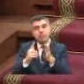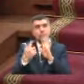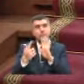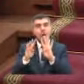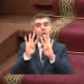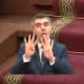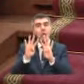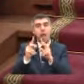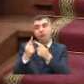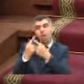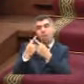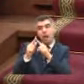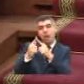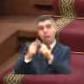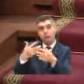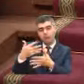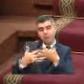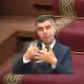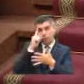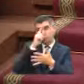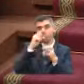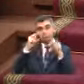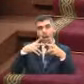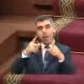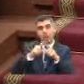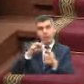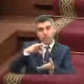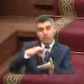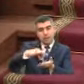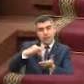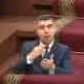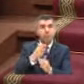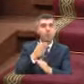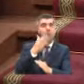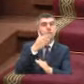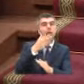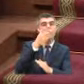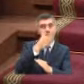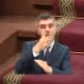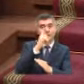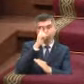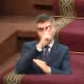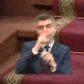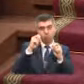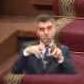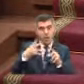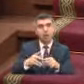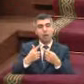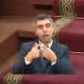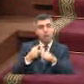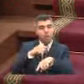جديده اللي يمكن لنا ان شاء الله غادي نغرسوها يعني في المستقبل، وغادي نديروا لها في لا ملتيبليكاسيون، ونكونوا في الموعد